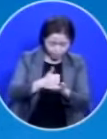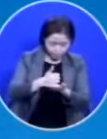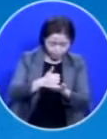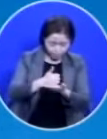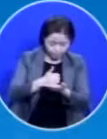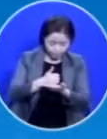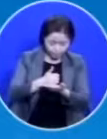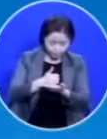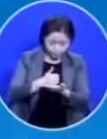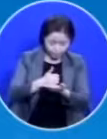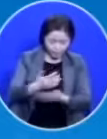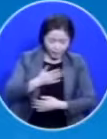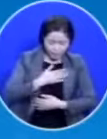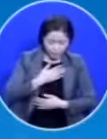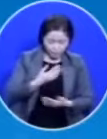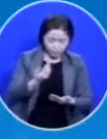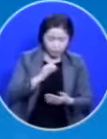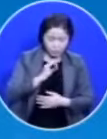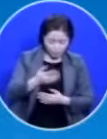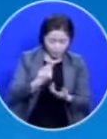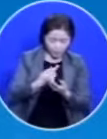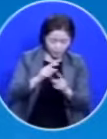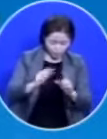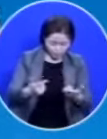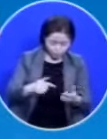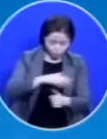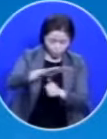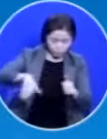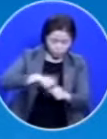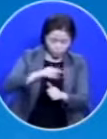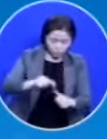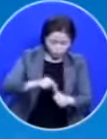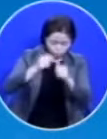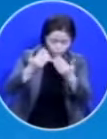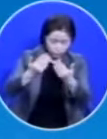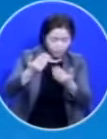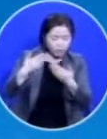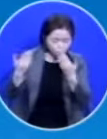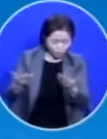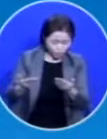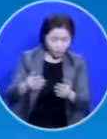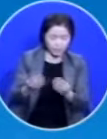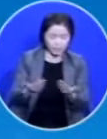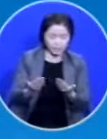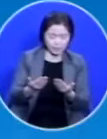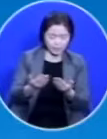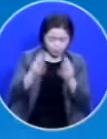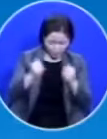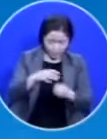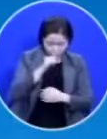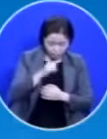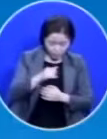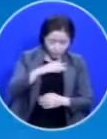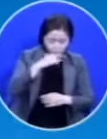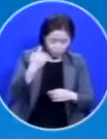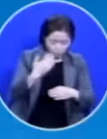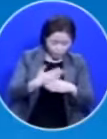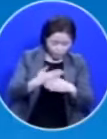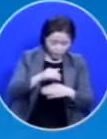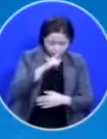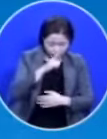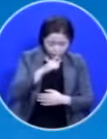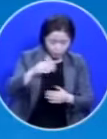하나님 저희들만 아니고 우리 주변에 구원할 이들이 너무 많습니다 북한에 있는 동포는 생각만 해도